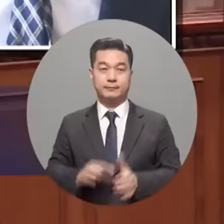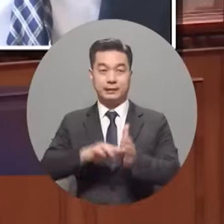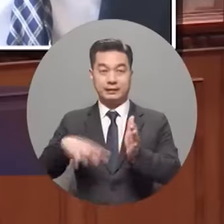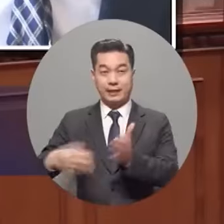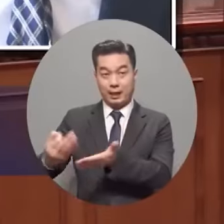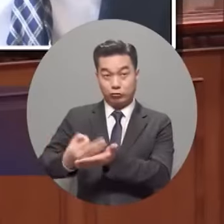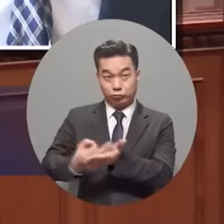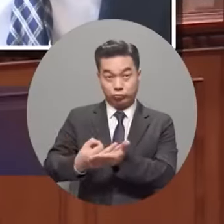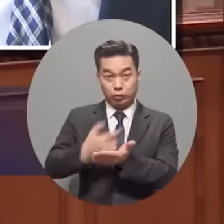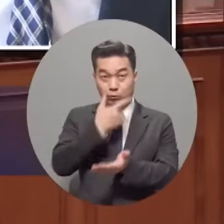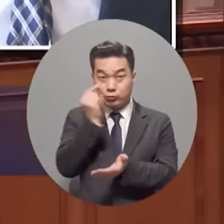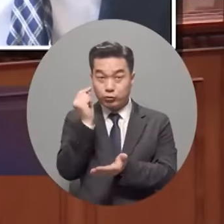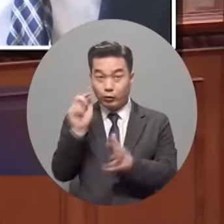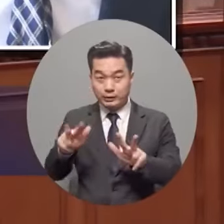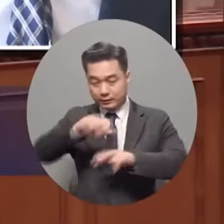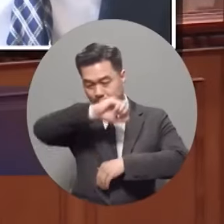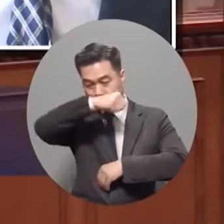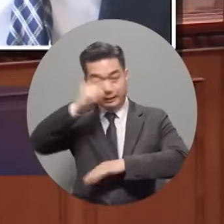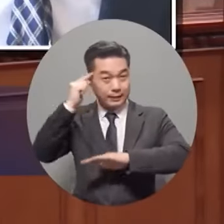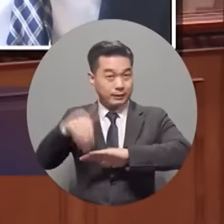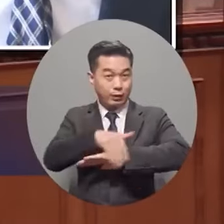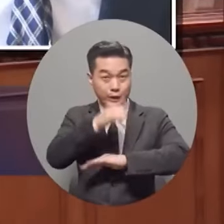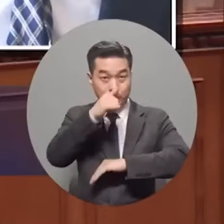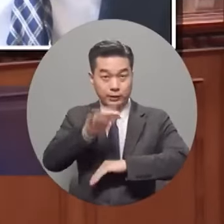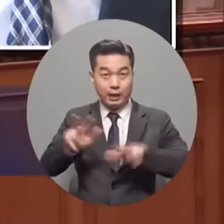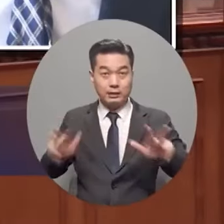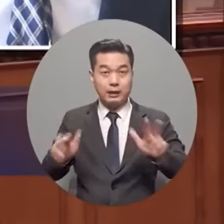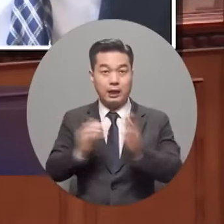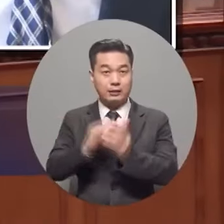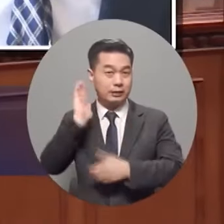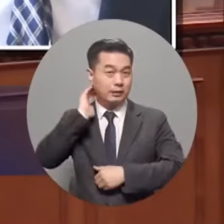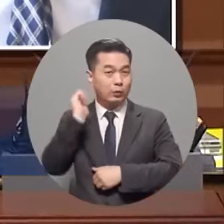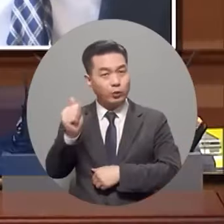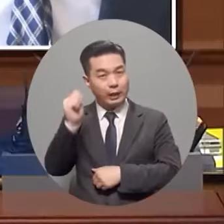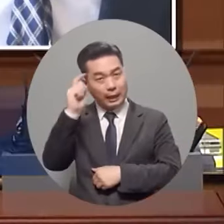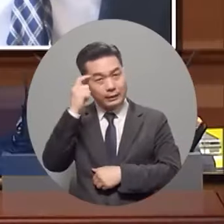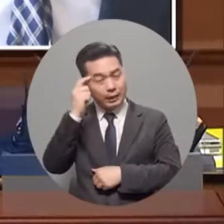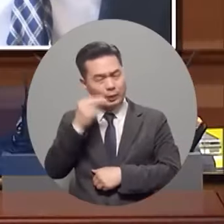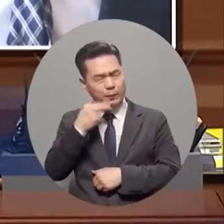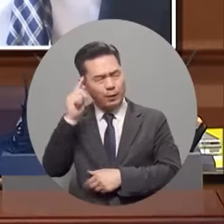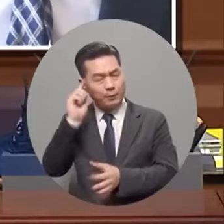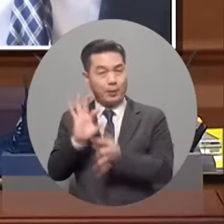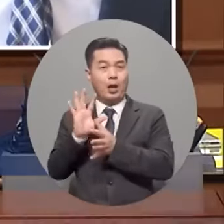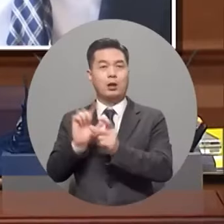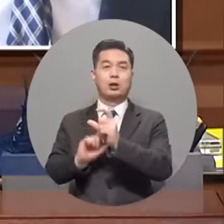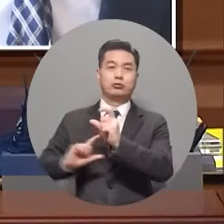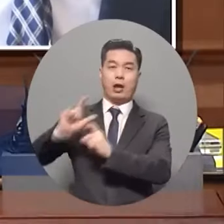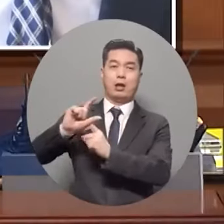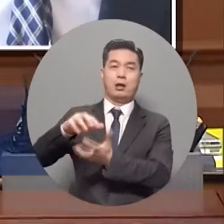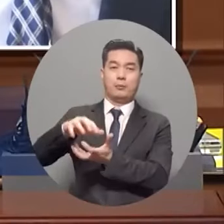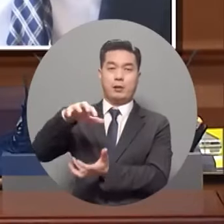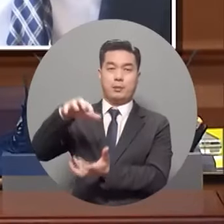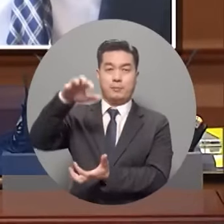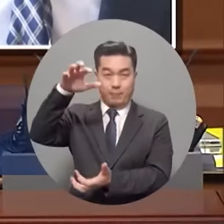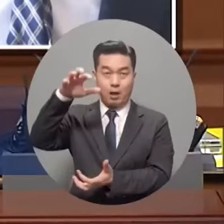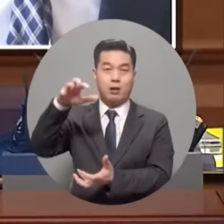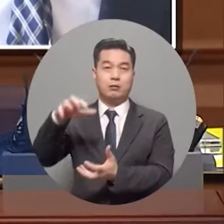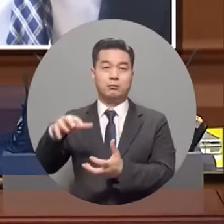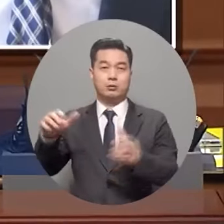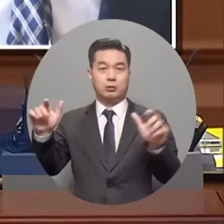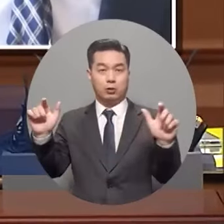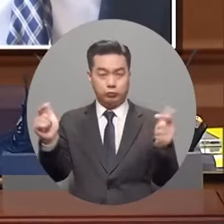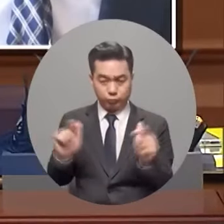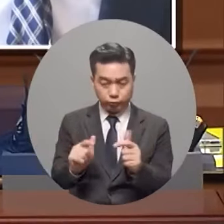예산이 짜 있는데 다가 대통령이 그동안 고려되지 않았던 이런 것들도 지금 추가적으로 지금 집어 넣겠다는 거거든요